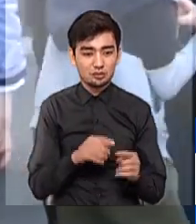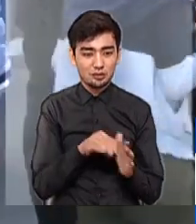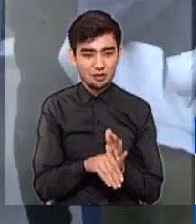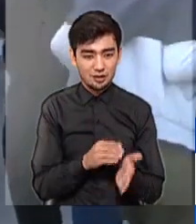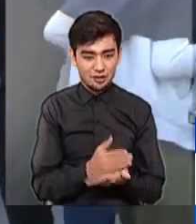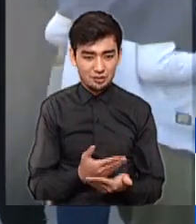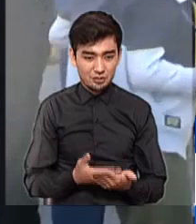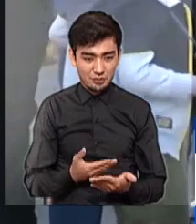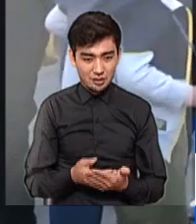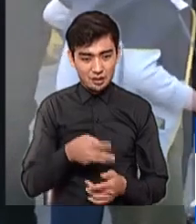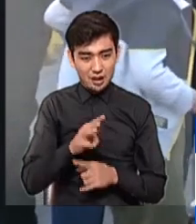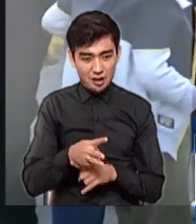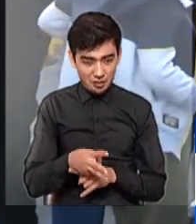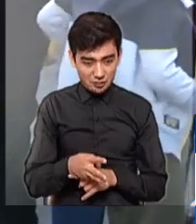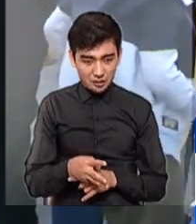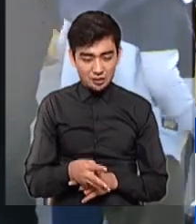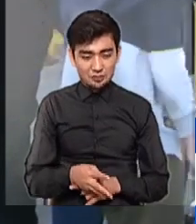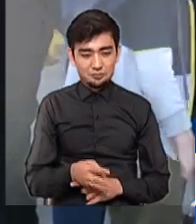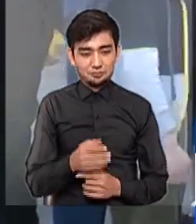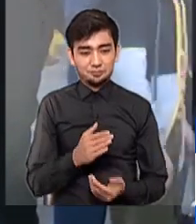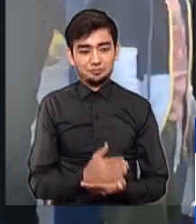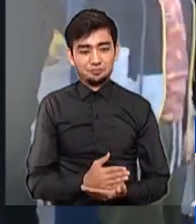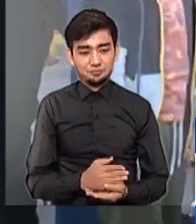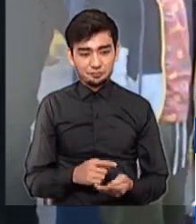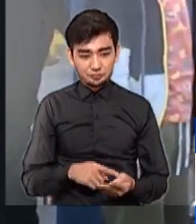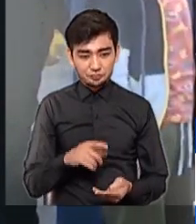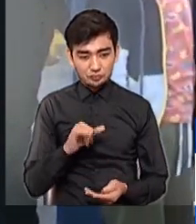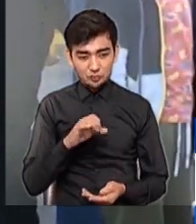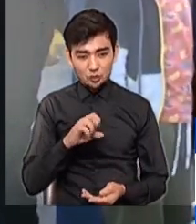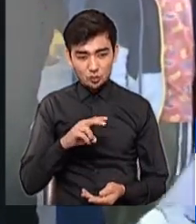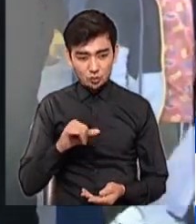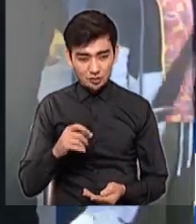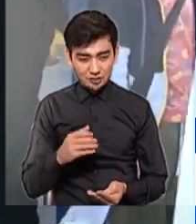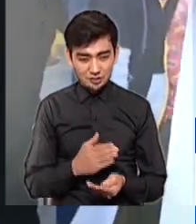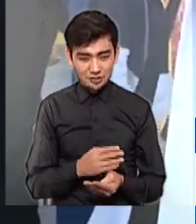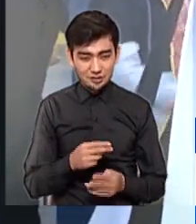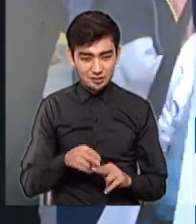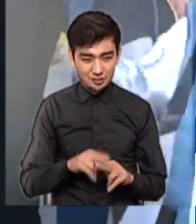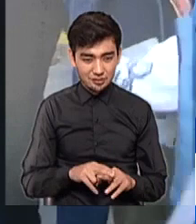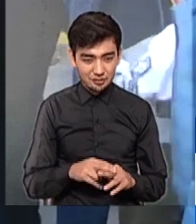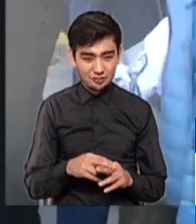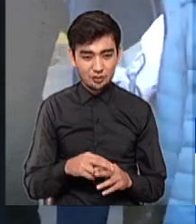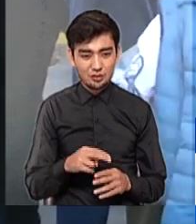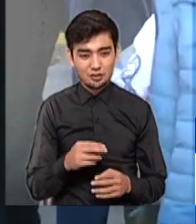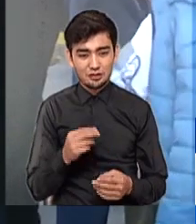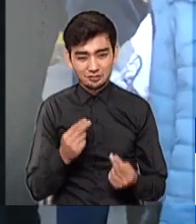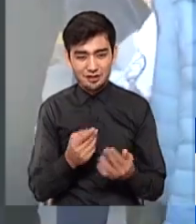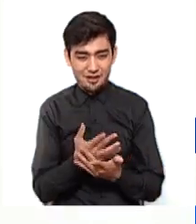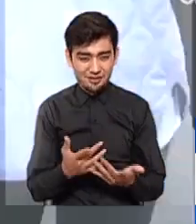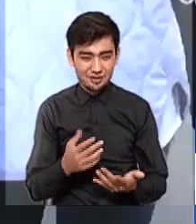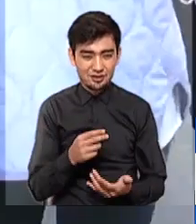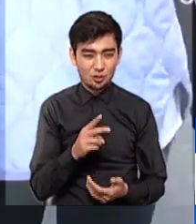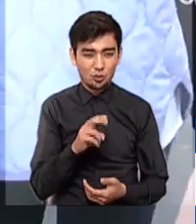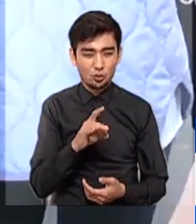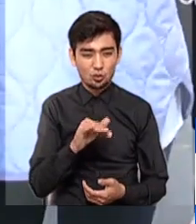например там камера включающая доп э там услуги есть еще которые кружки есть тоже дополнительно включаешь